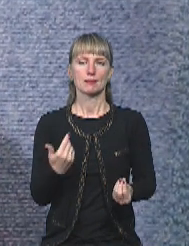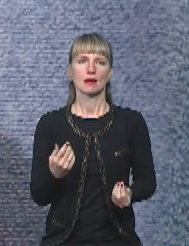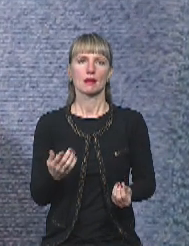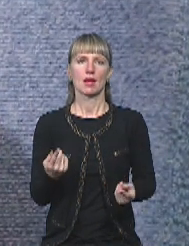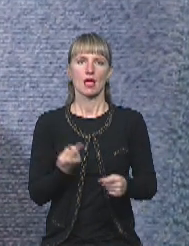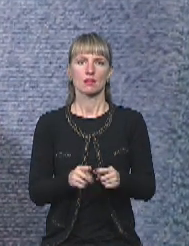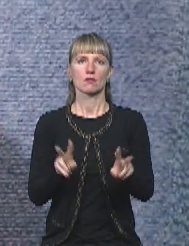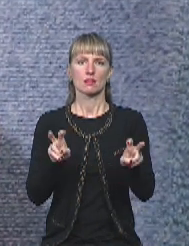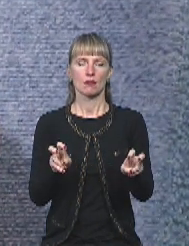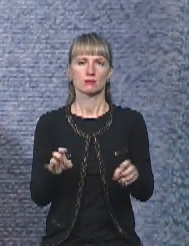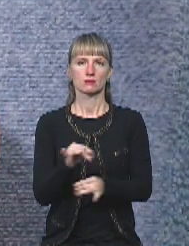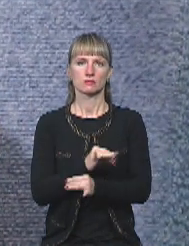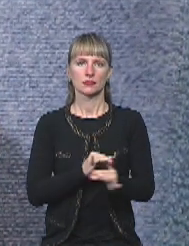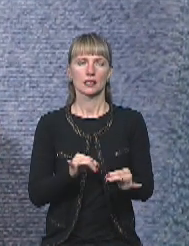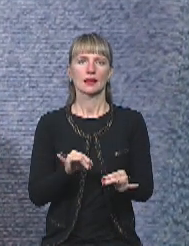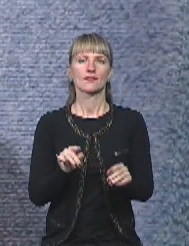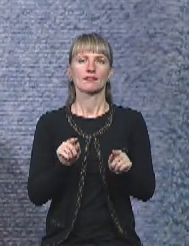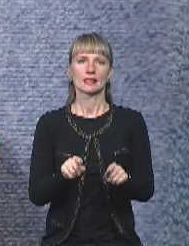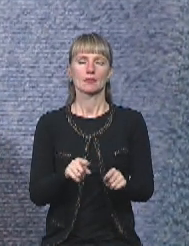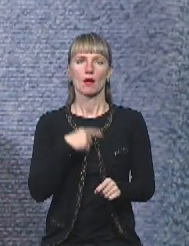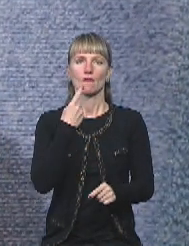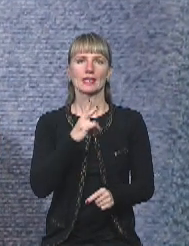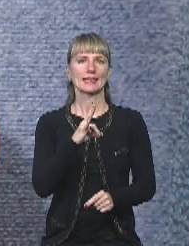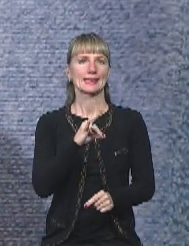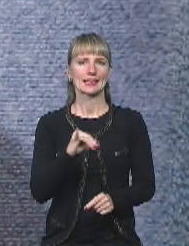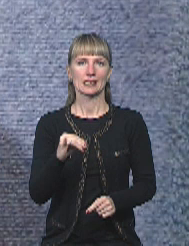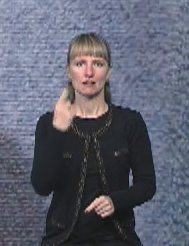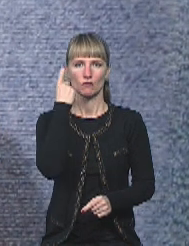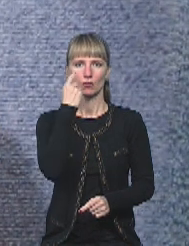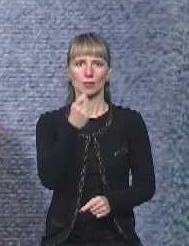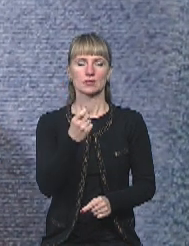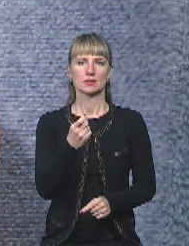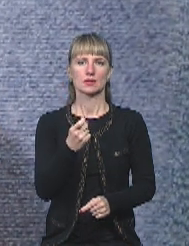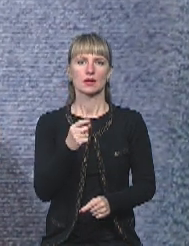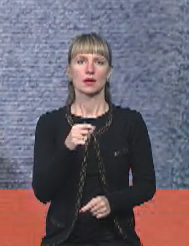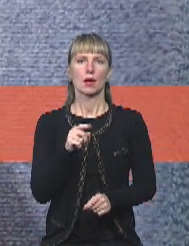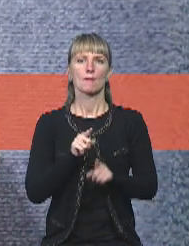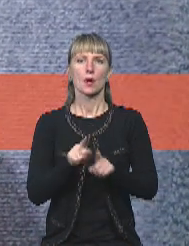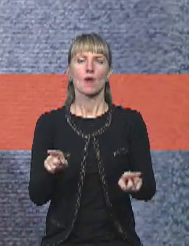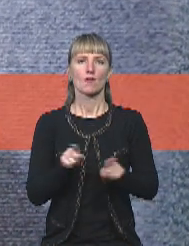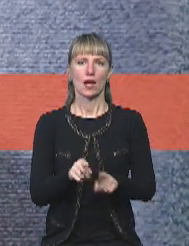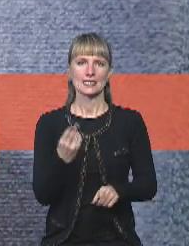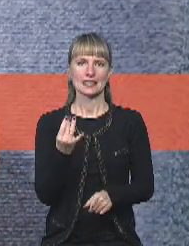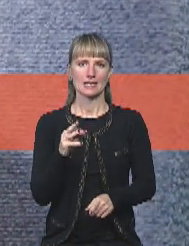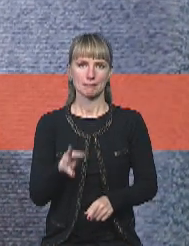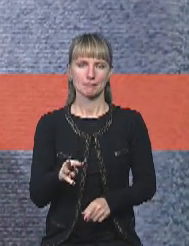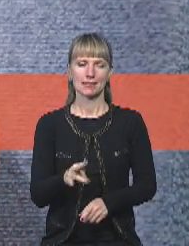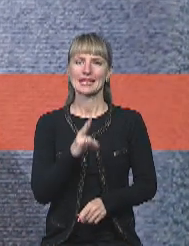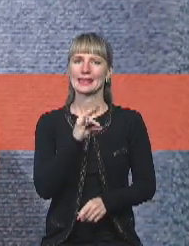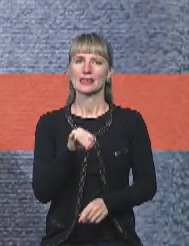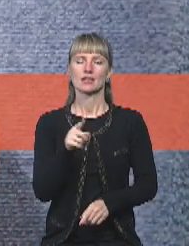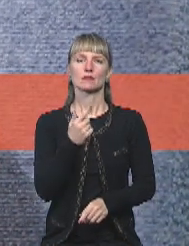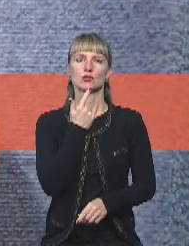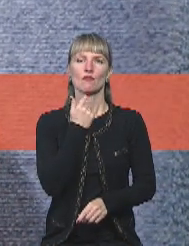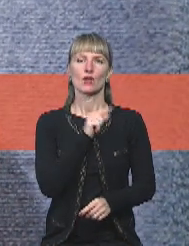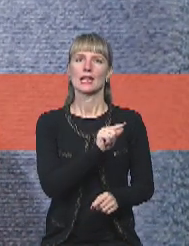втім, насамперед говоримо «ні» інформаційним провокаціям. Ні тим